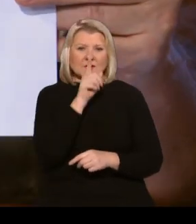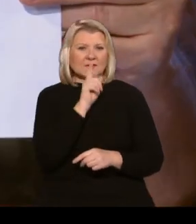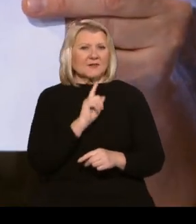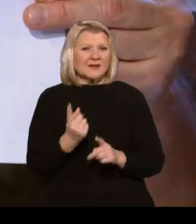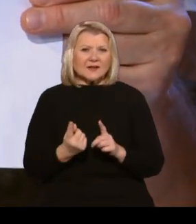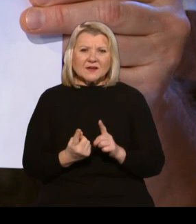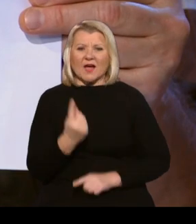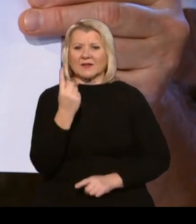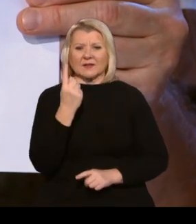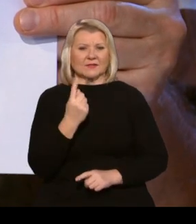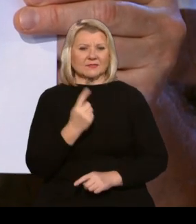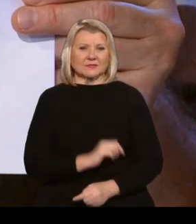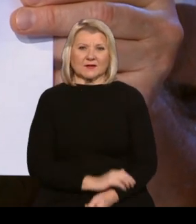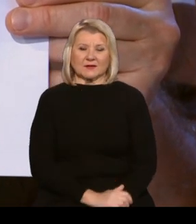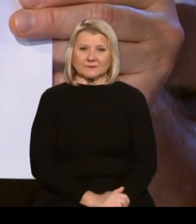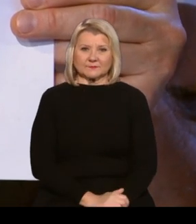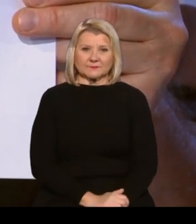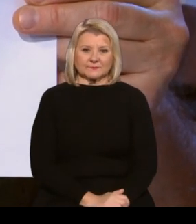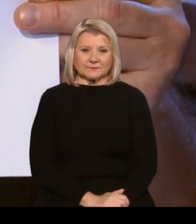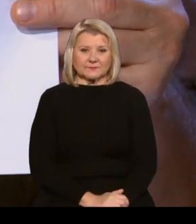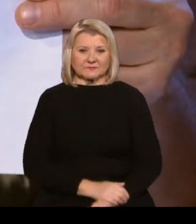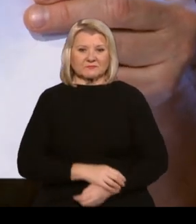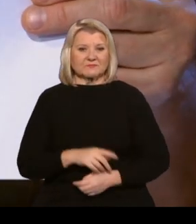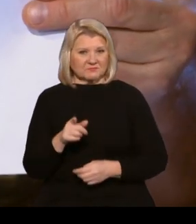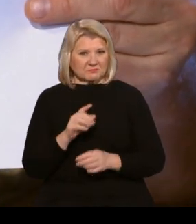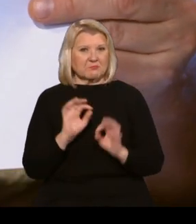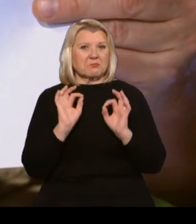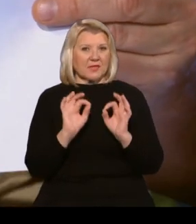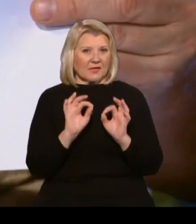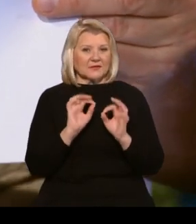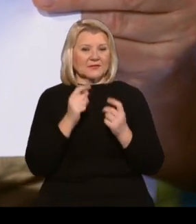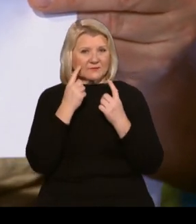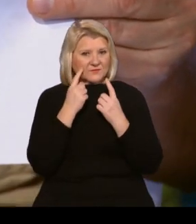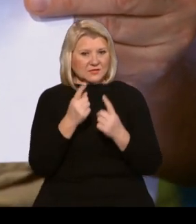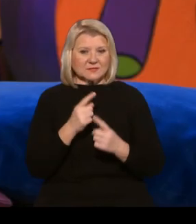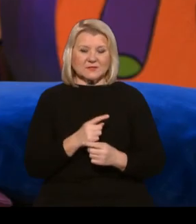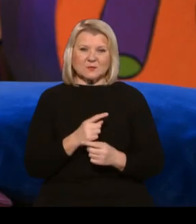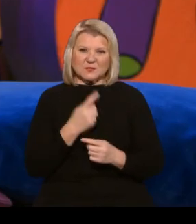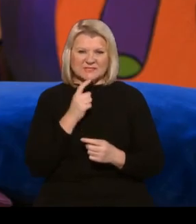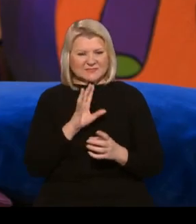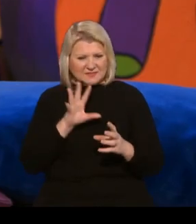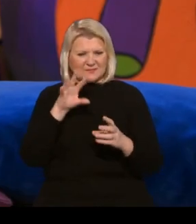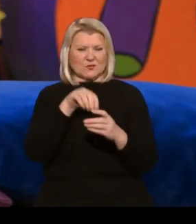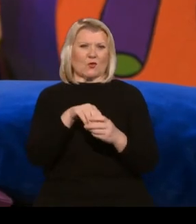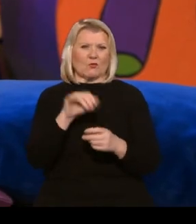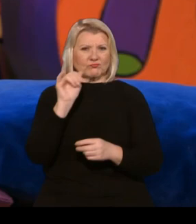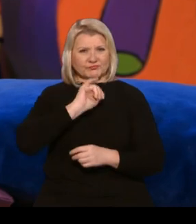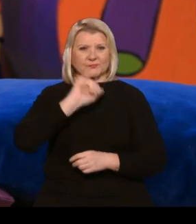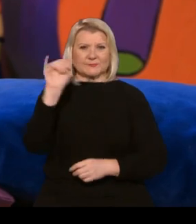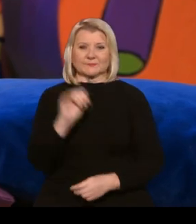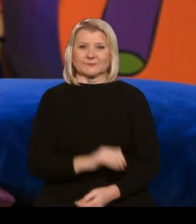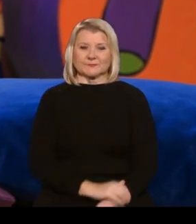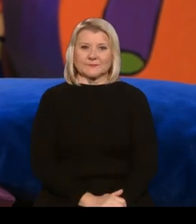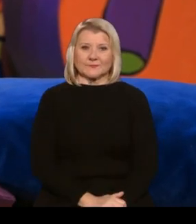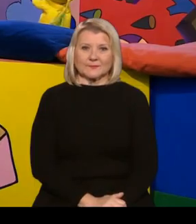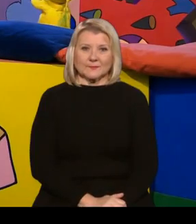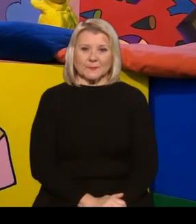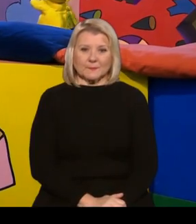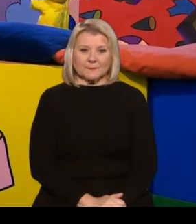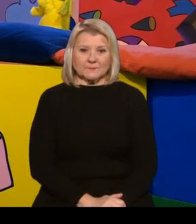raketu. To zíráš, viď? Jenom hned bych se s ní proletěl. Do vesmíru. Je, hele, tady